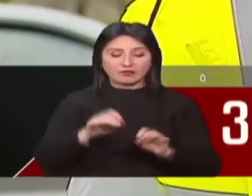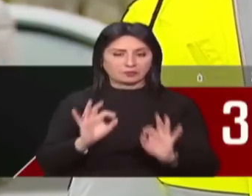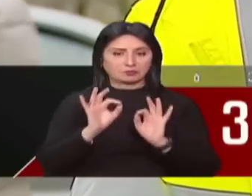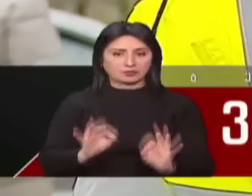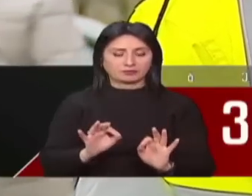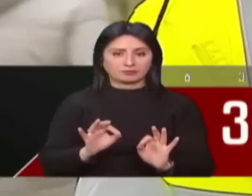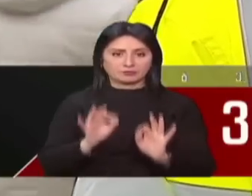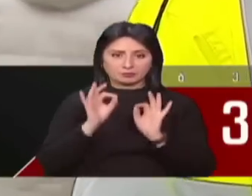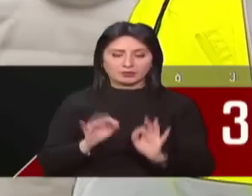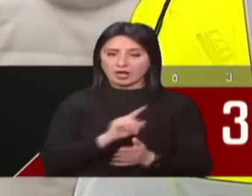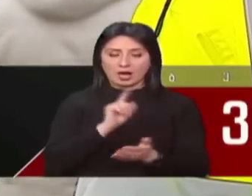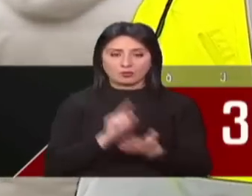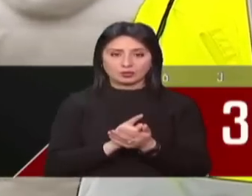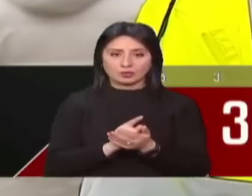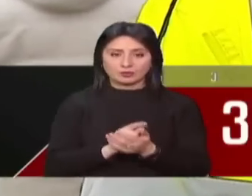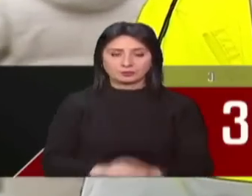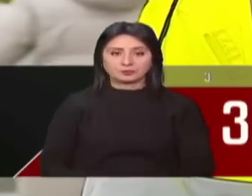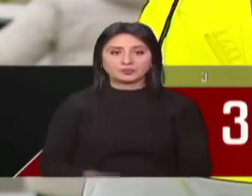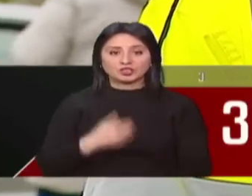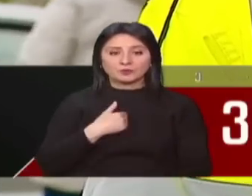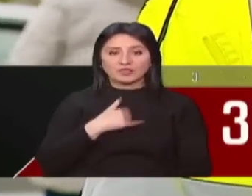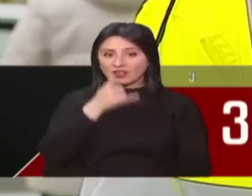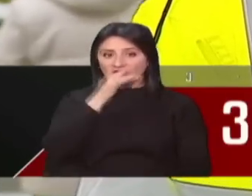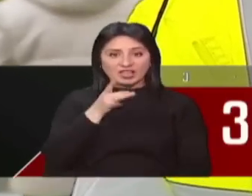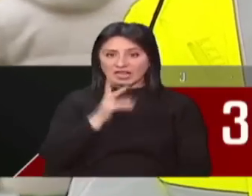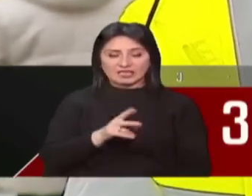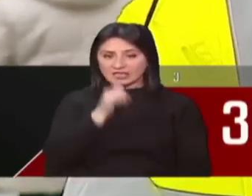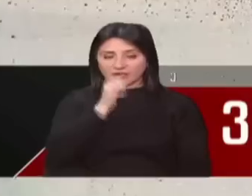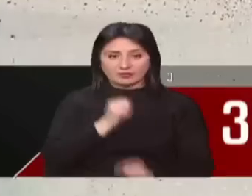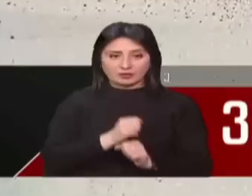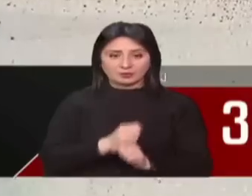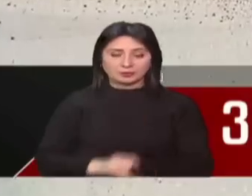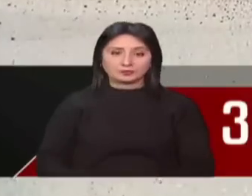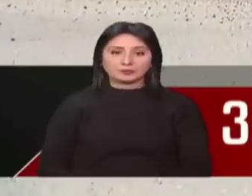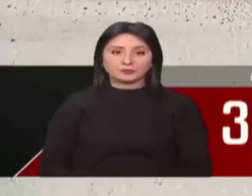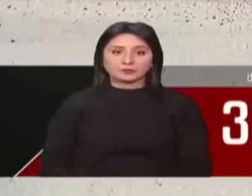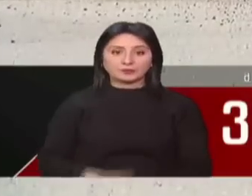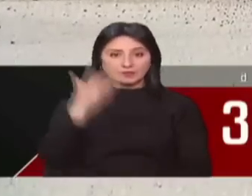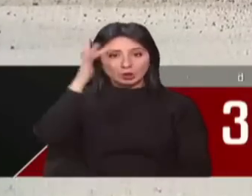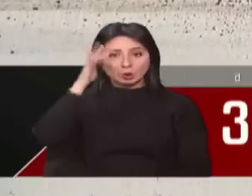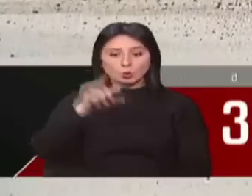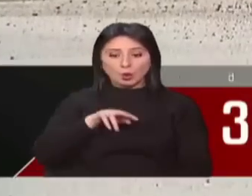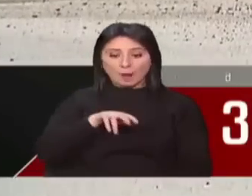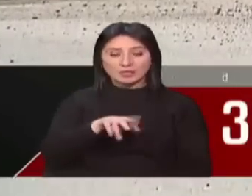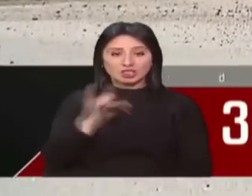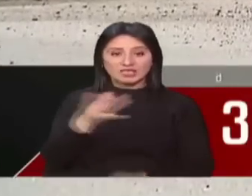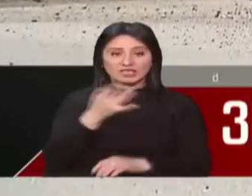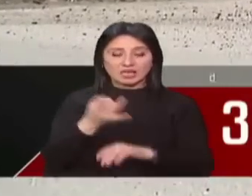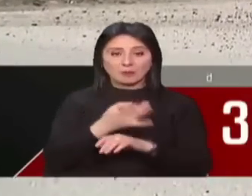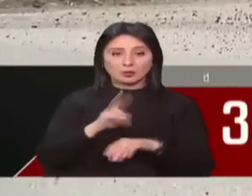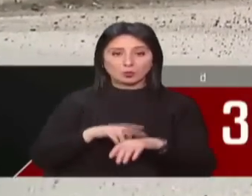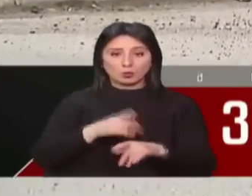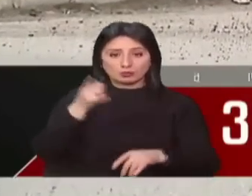არის აბსოლუტურად აუცილებელი და სწორი. ჩვენ ვერ გავრისკავთ. სურამის შესასვლელთან საპატრულო